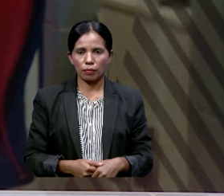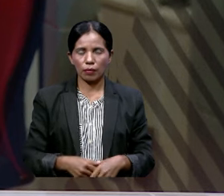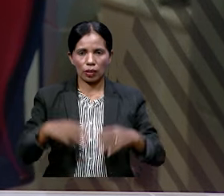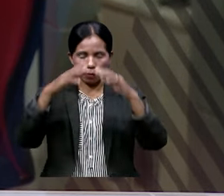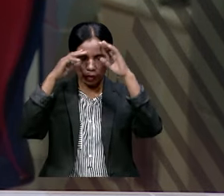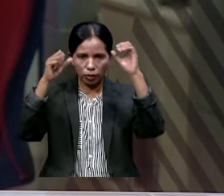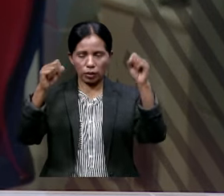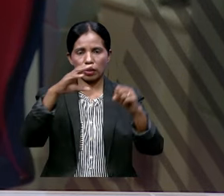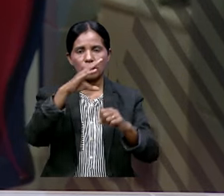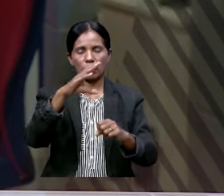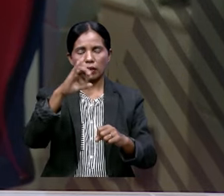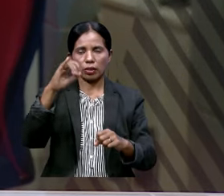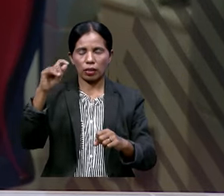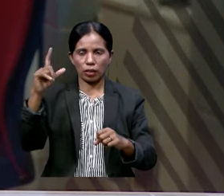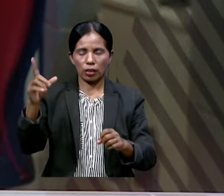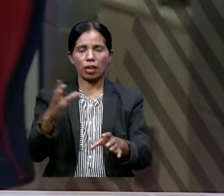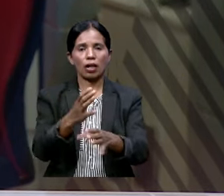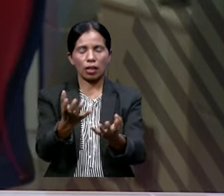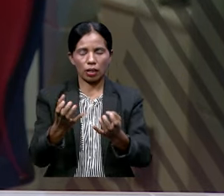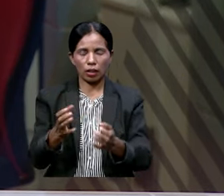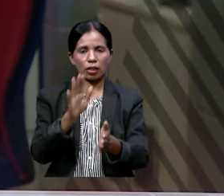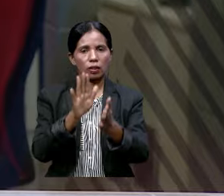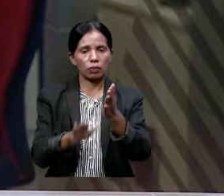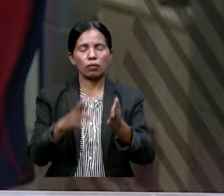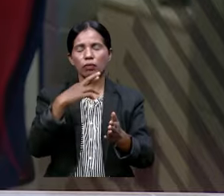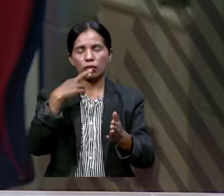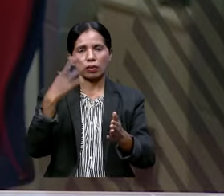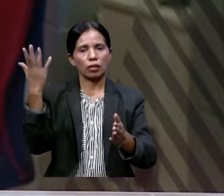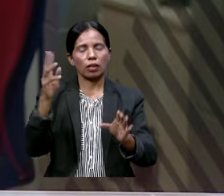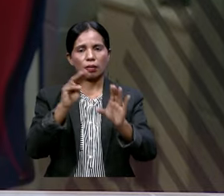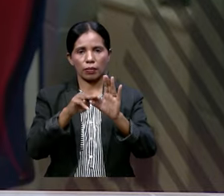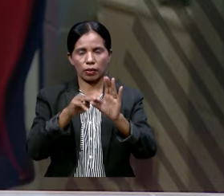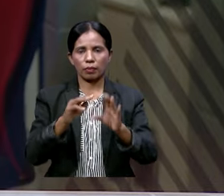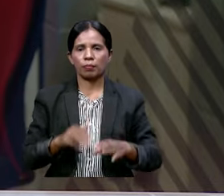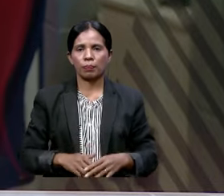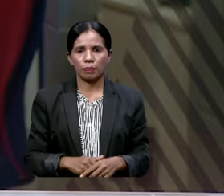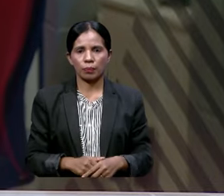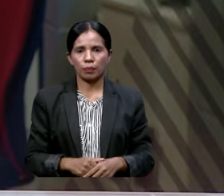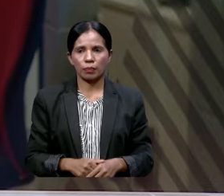Presidente CCI TLI hakar normaliza volume fos iha mercado.